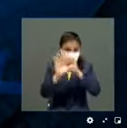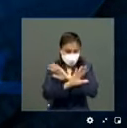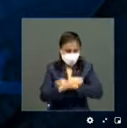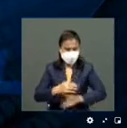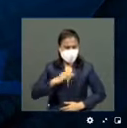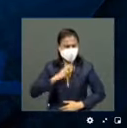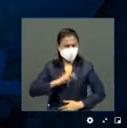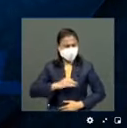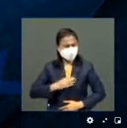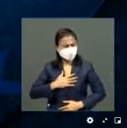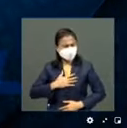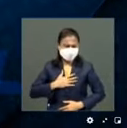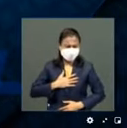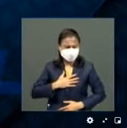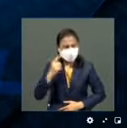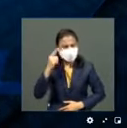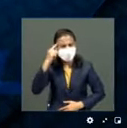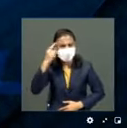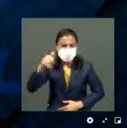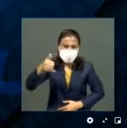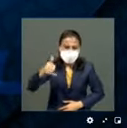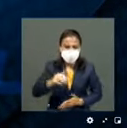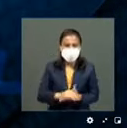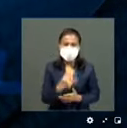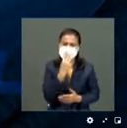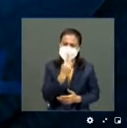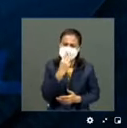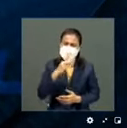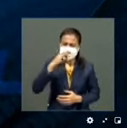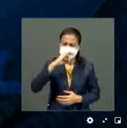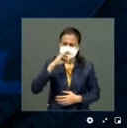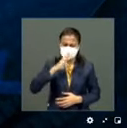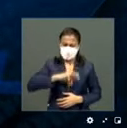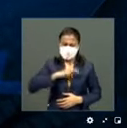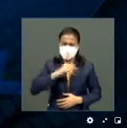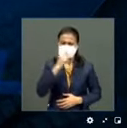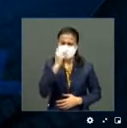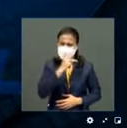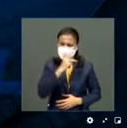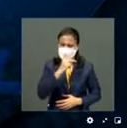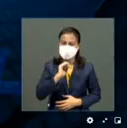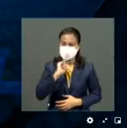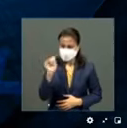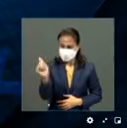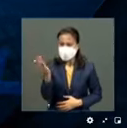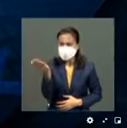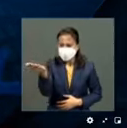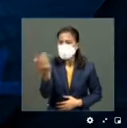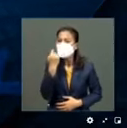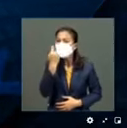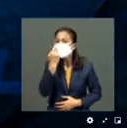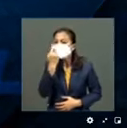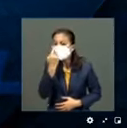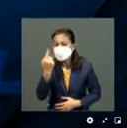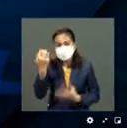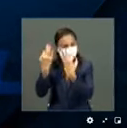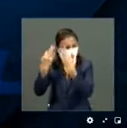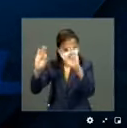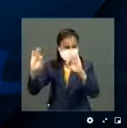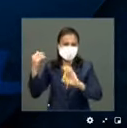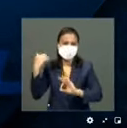เสี่ยงนะคะมีการเปลี่ยนแปลงทางเดินหายใจขอให้ท่านไปเข้ารับการตรวจนะคะก็จะได้รับการตรวจฟรีด้ว